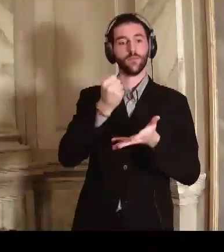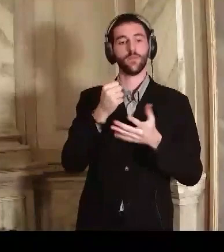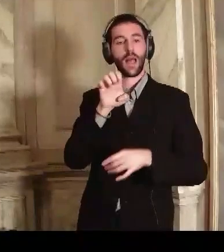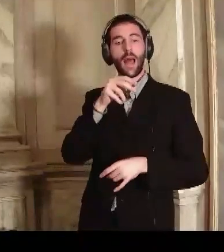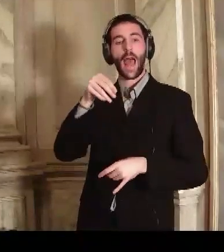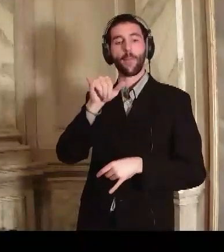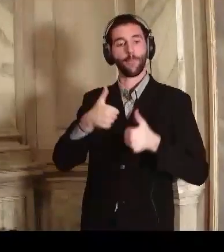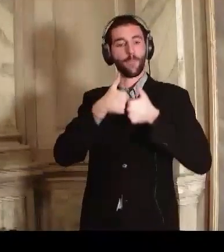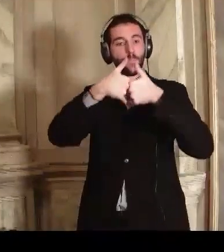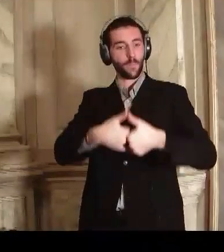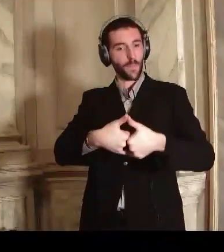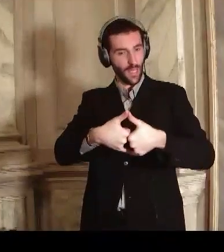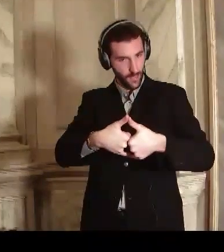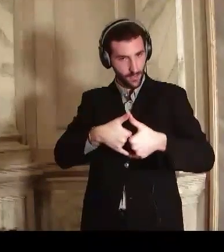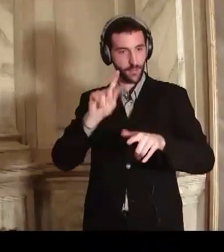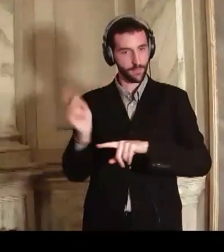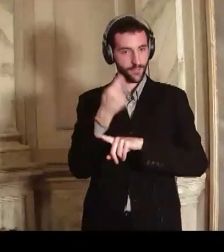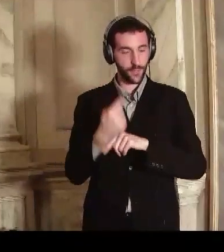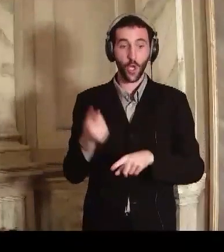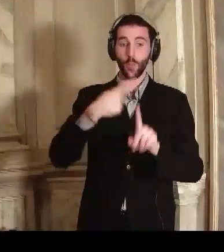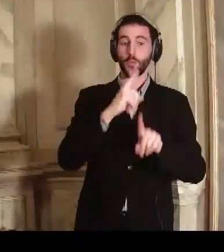Carpenter e il compositore vincitore di un Grammy